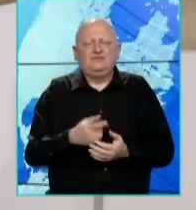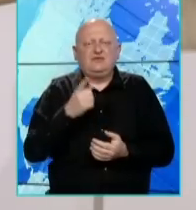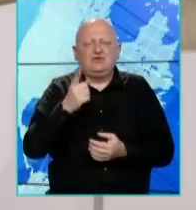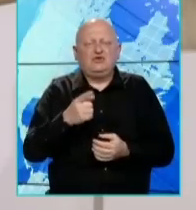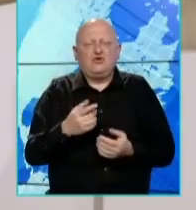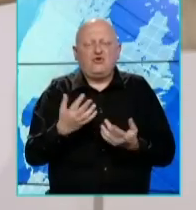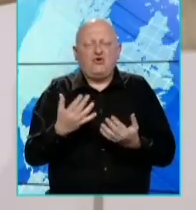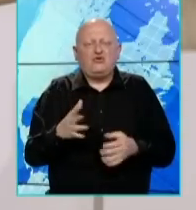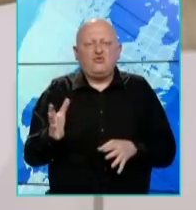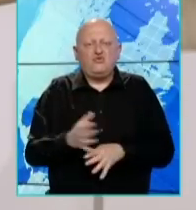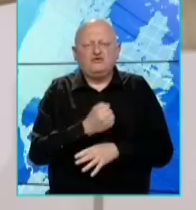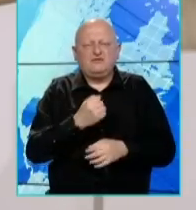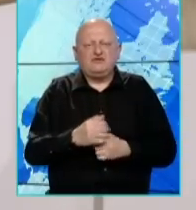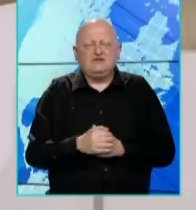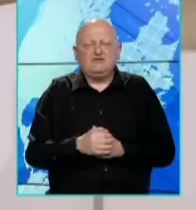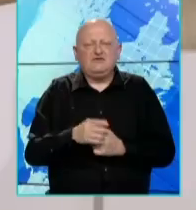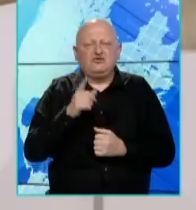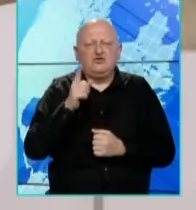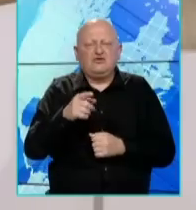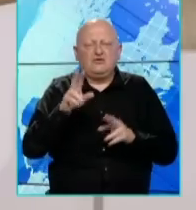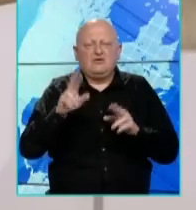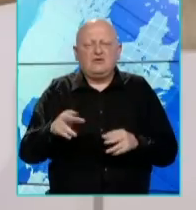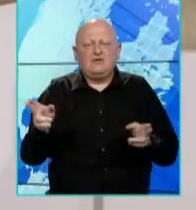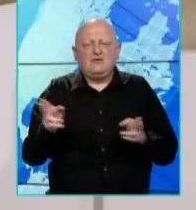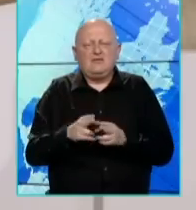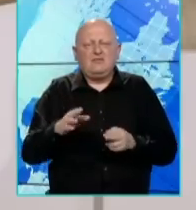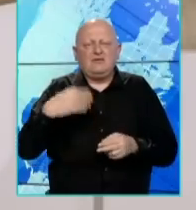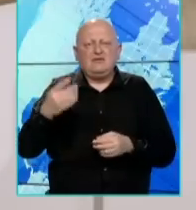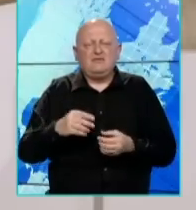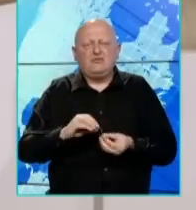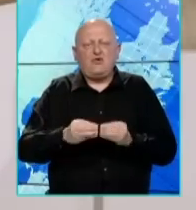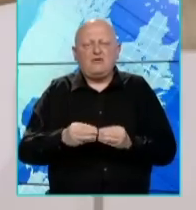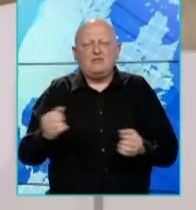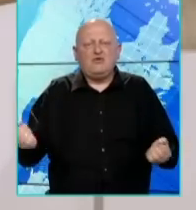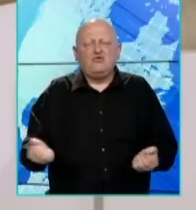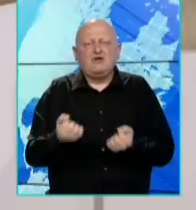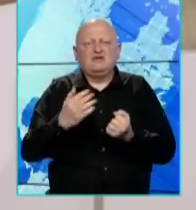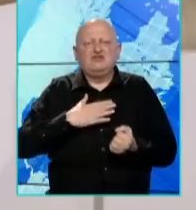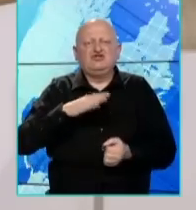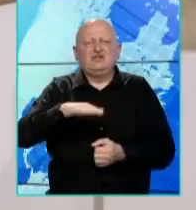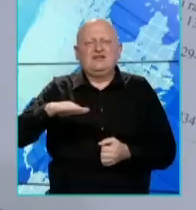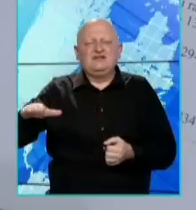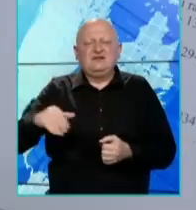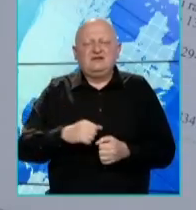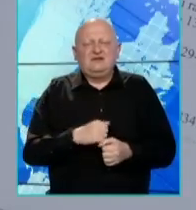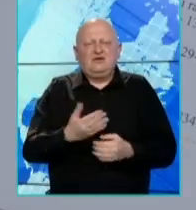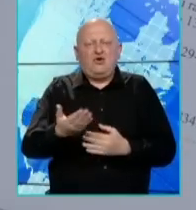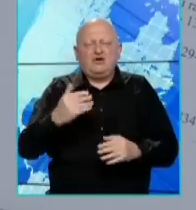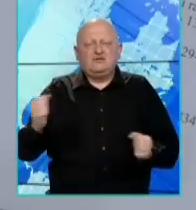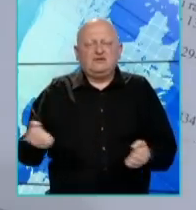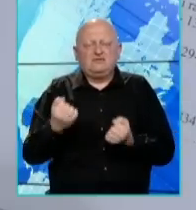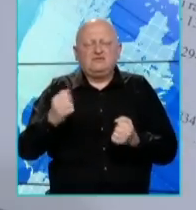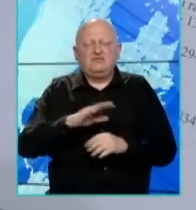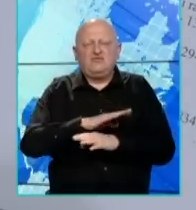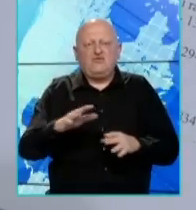toliko ćemo biti uspješni i toliko ćemo imati manje kasnije posljedice u razvoju naše djece. O ranom rastu i